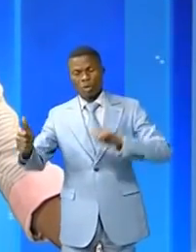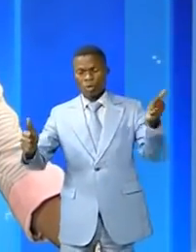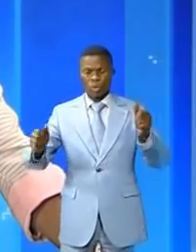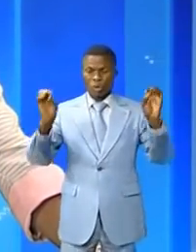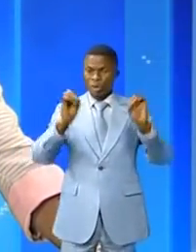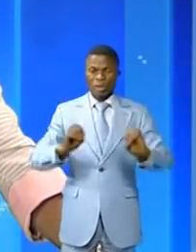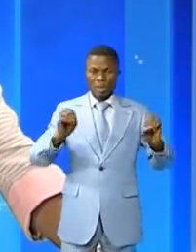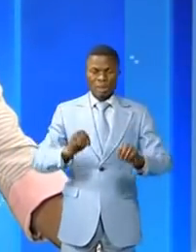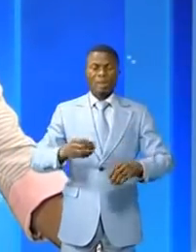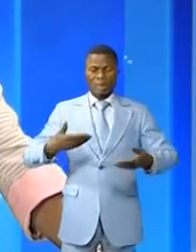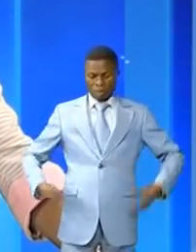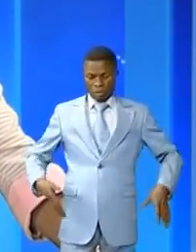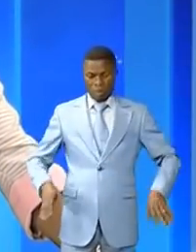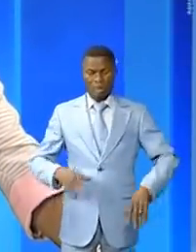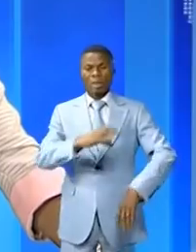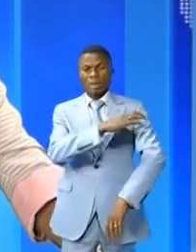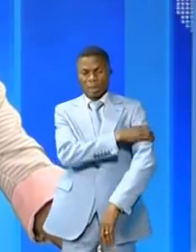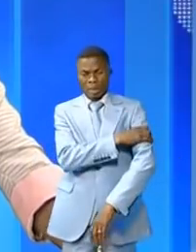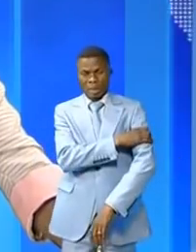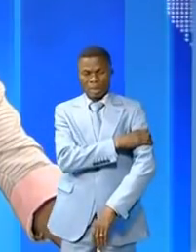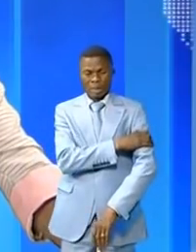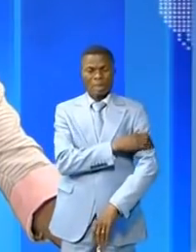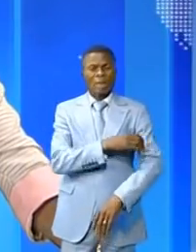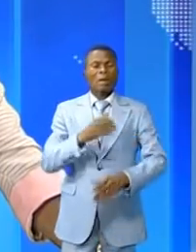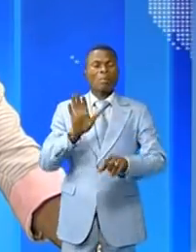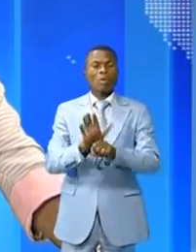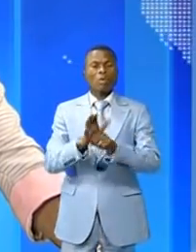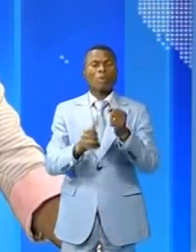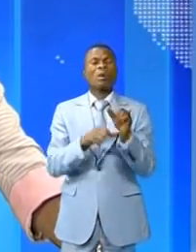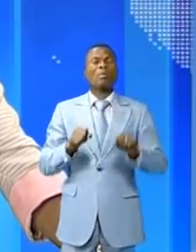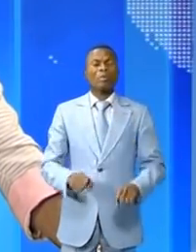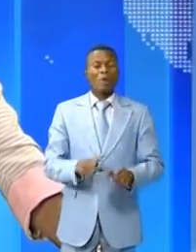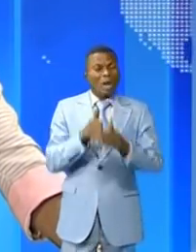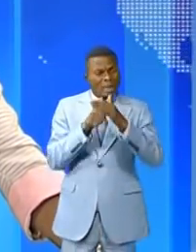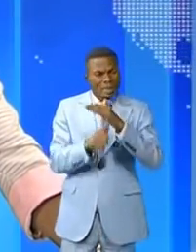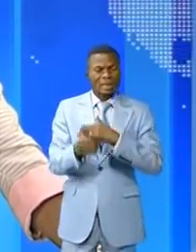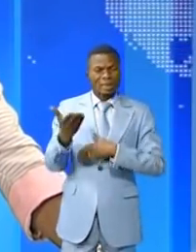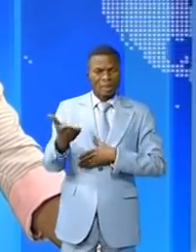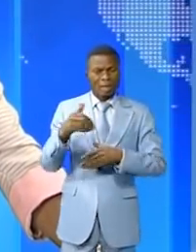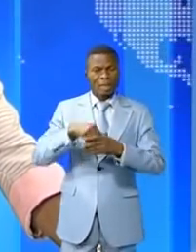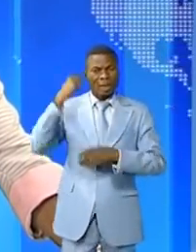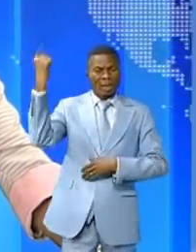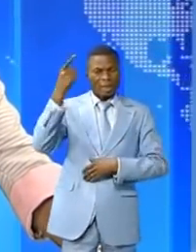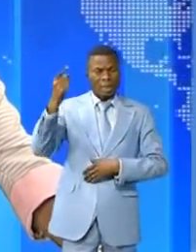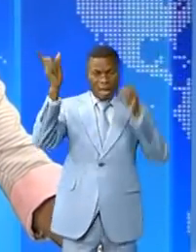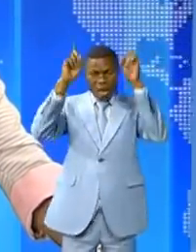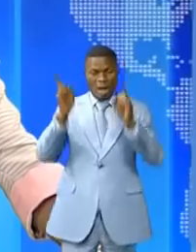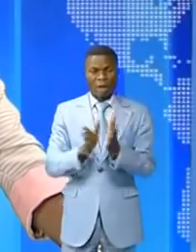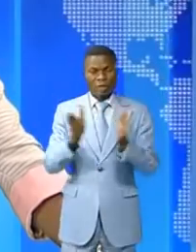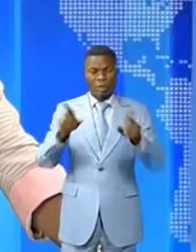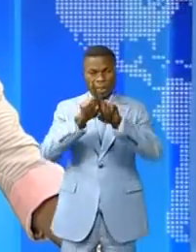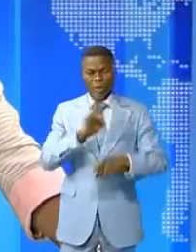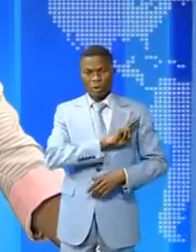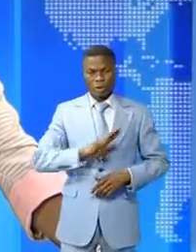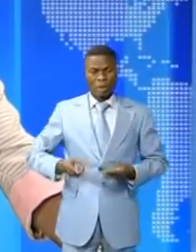et l'hypertension artérielle sont à la base de plusieurs décès dans le silence à travers le monde. Du coup, l'Afrique en général et la RDC